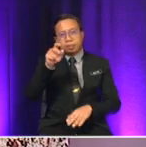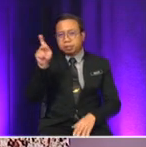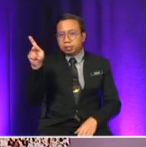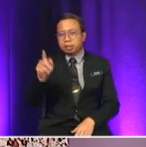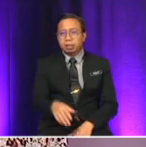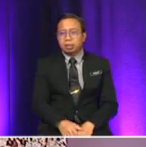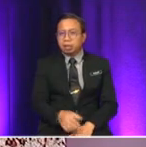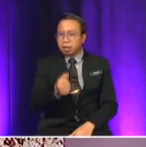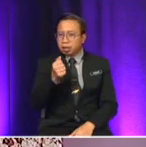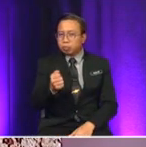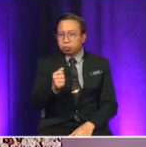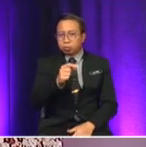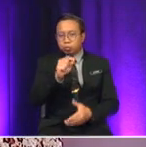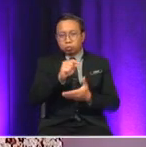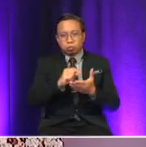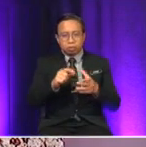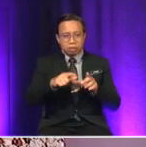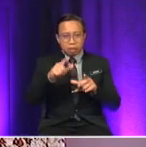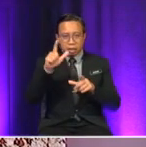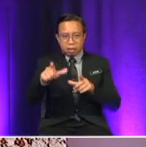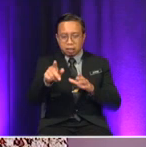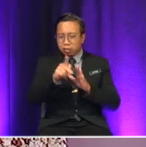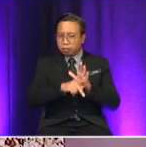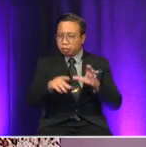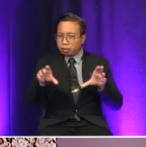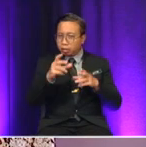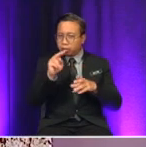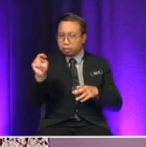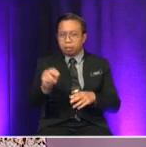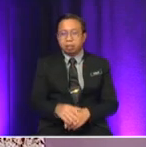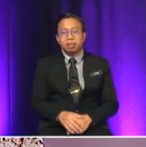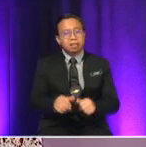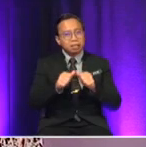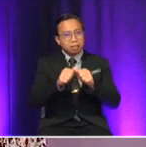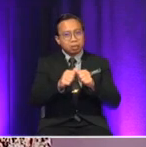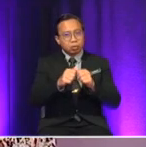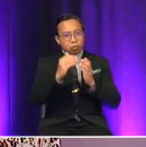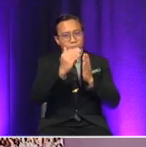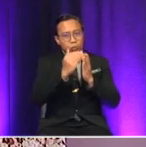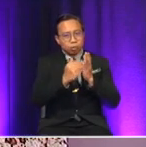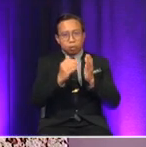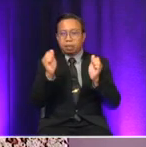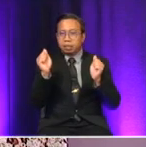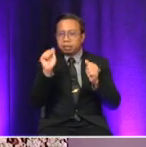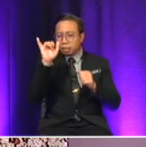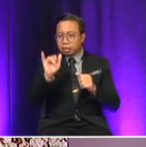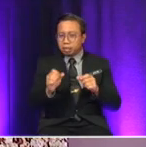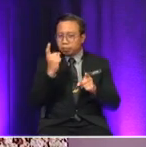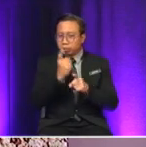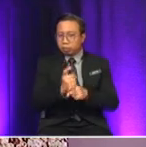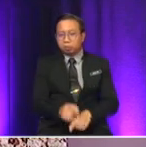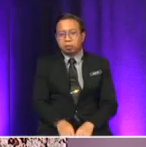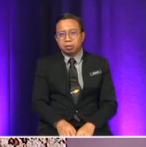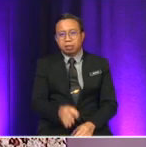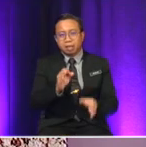juga kamu menulis langkah-langkah pelaksanaan itu mengikut urutan yang betul. Tak guna kalau kamu tahu